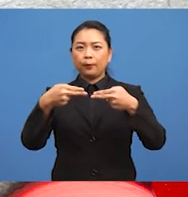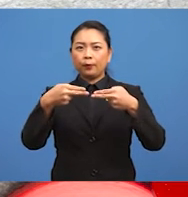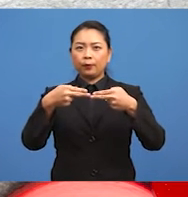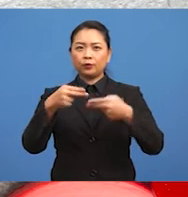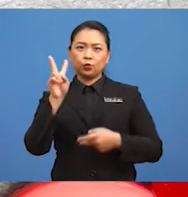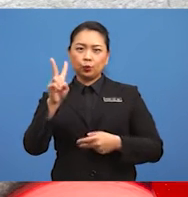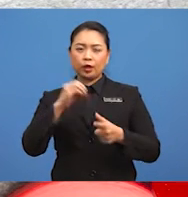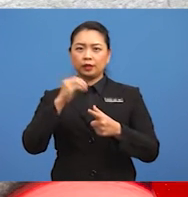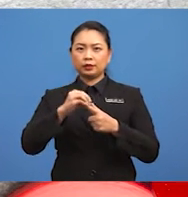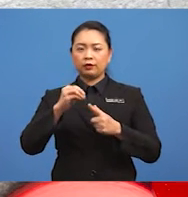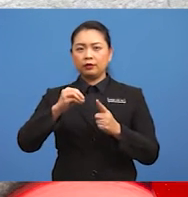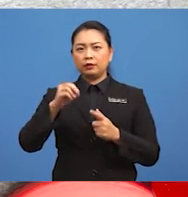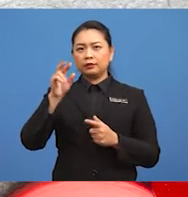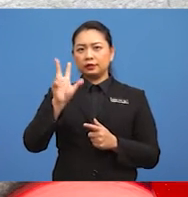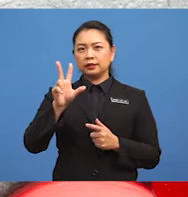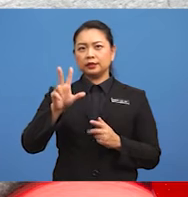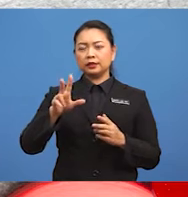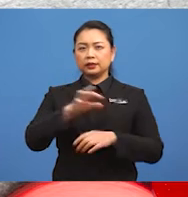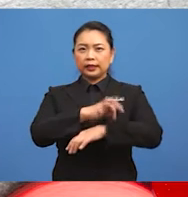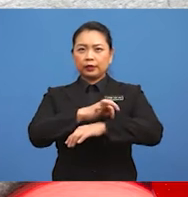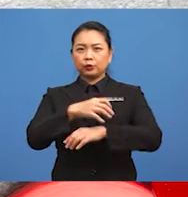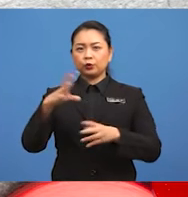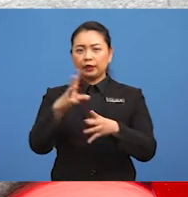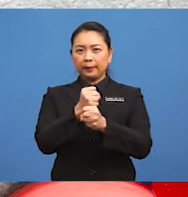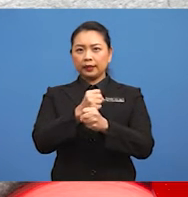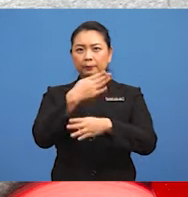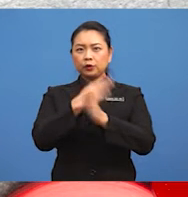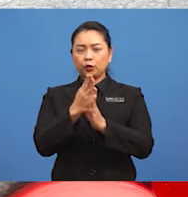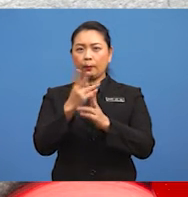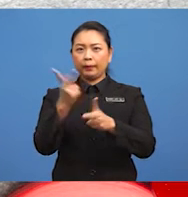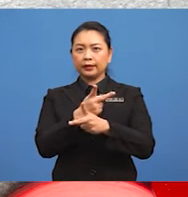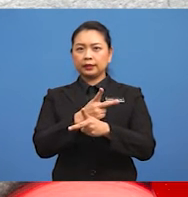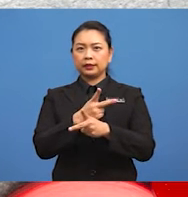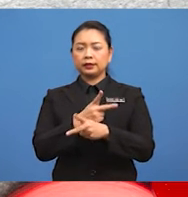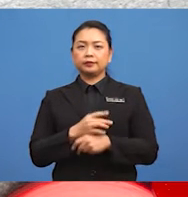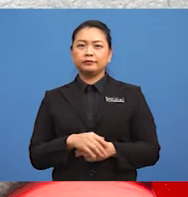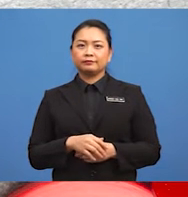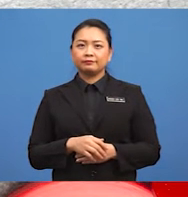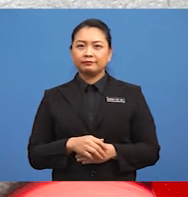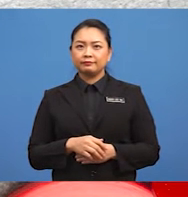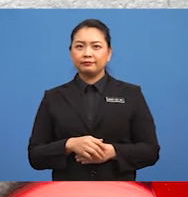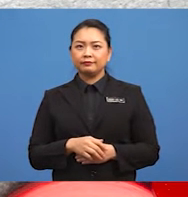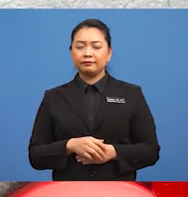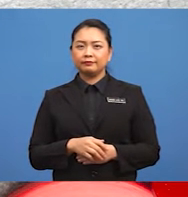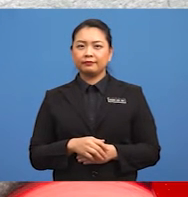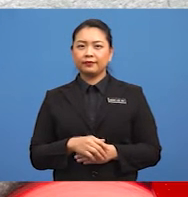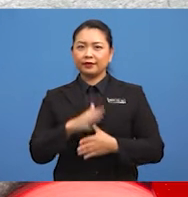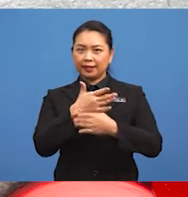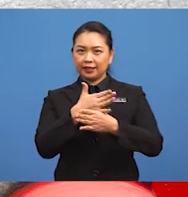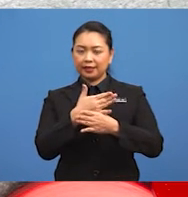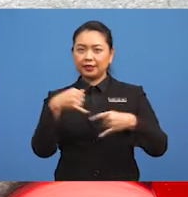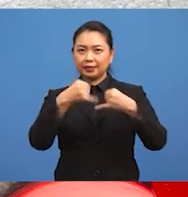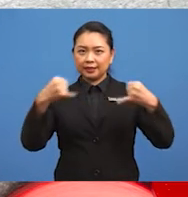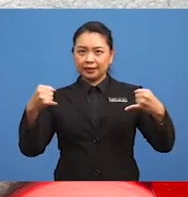atau tiga kepingan fabrik bagi mendapatkan bentuk pakaian atau artikel. Antara jenis